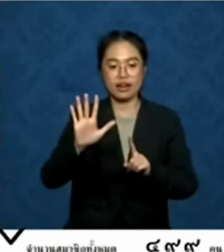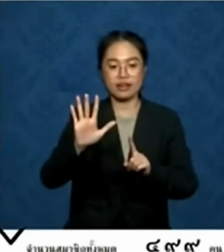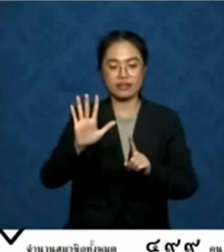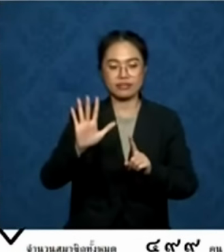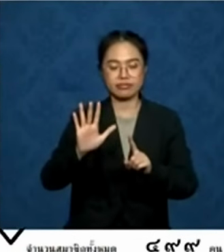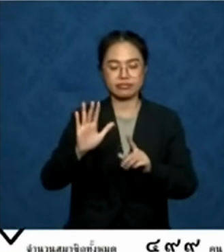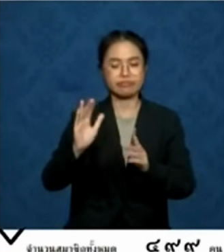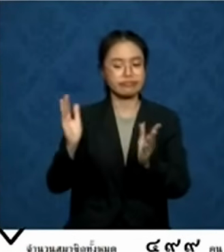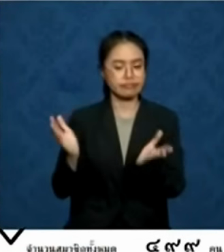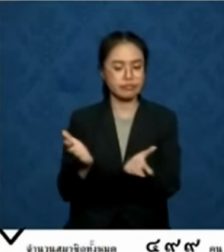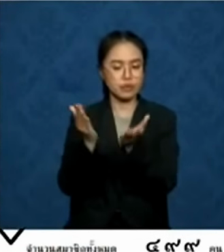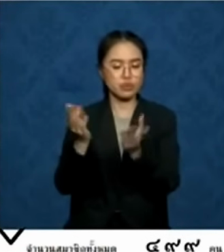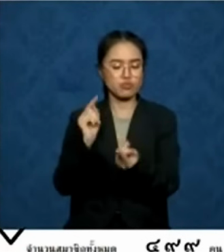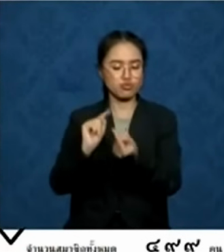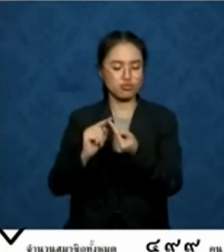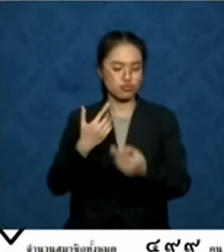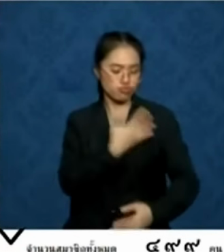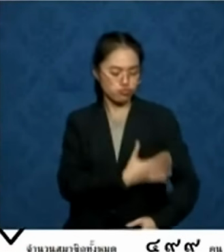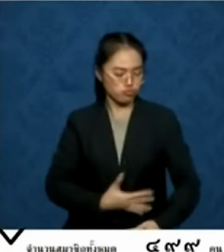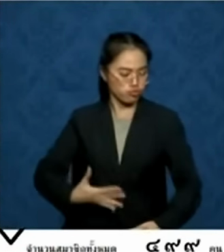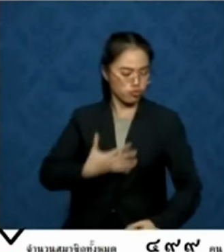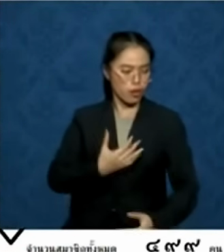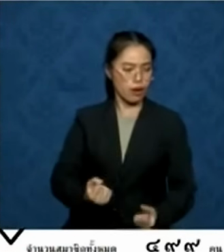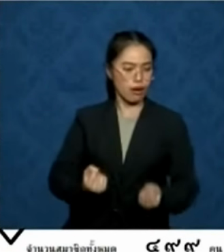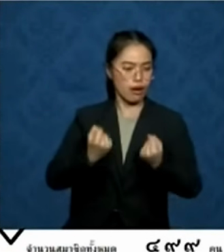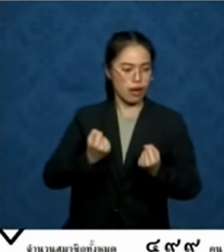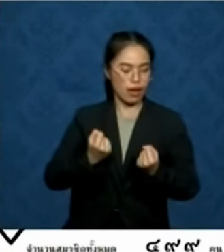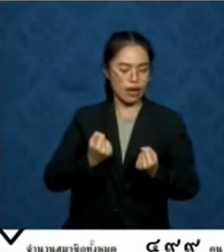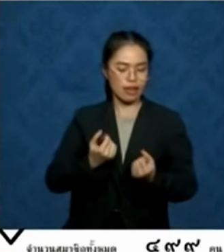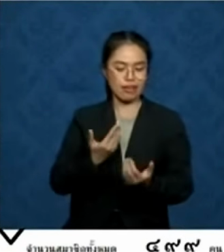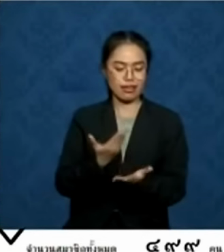ริมสร้างให้คนมีสุขภาพที่ดีงบประมาณ